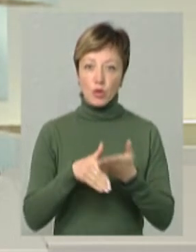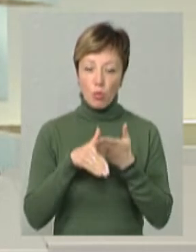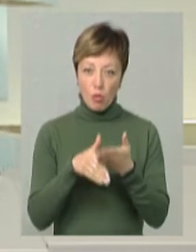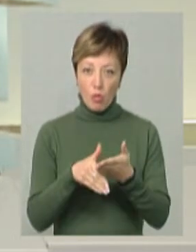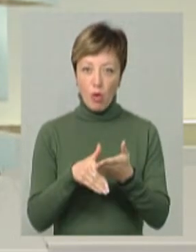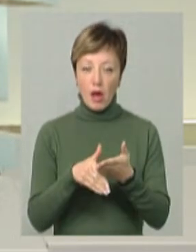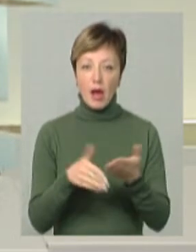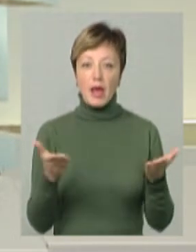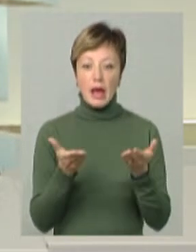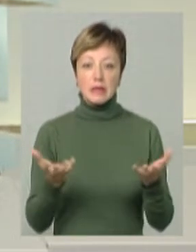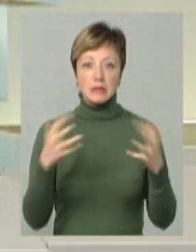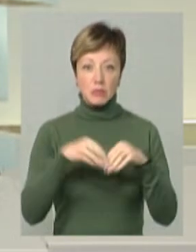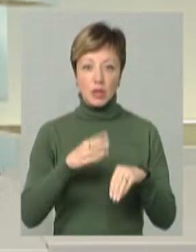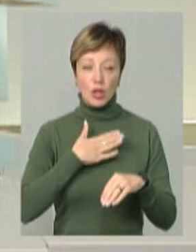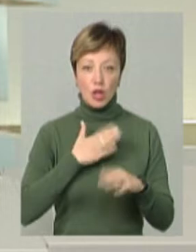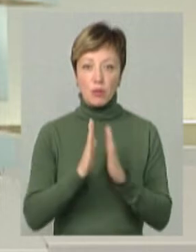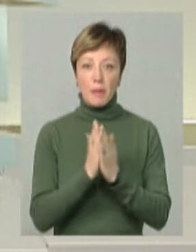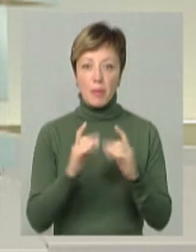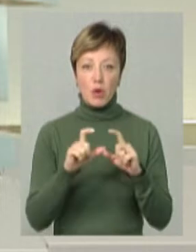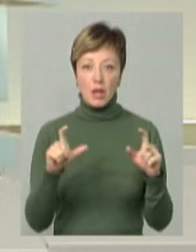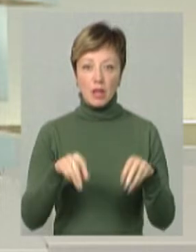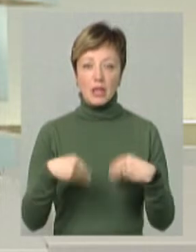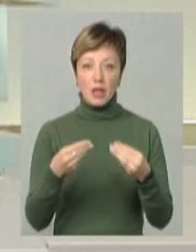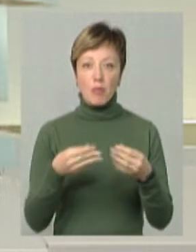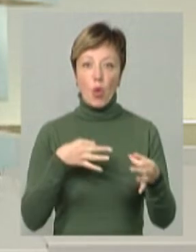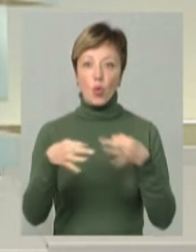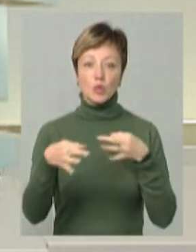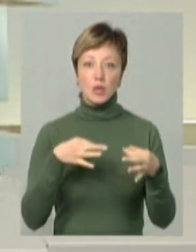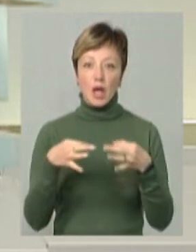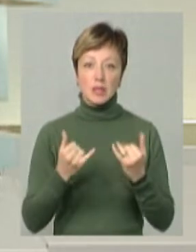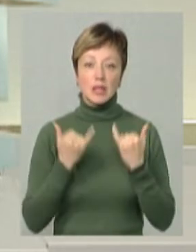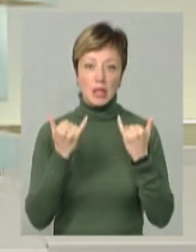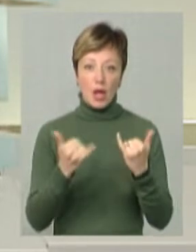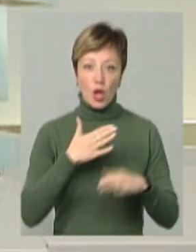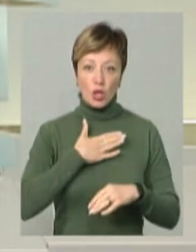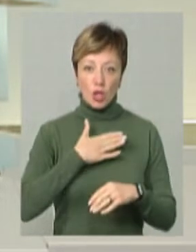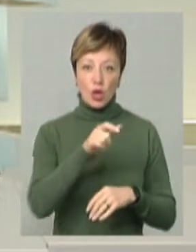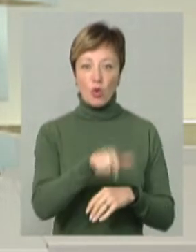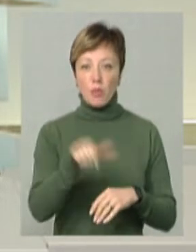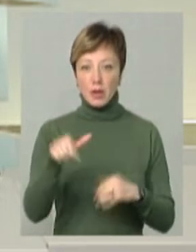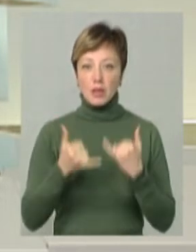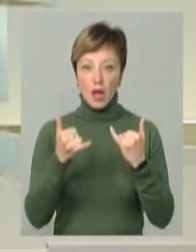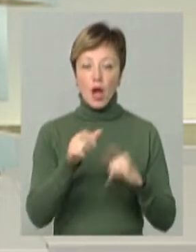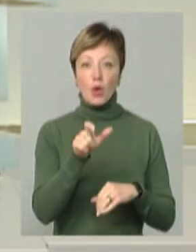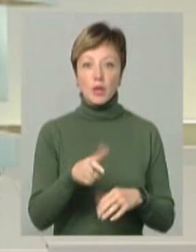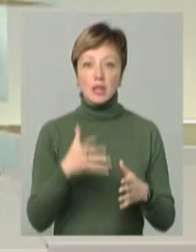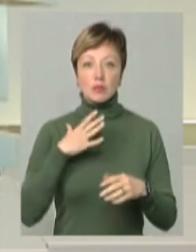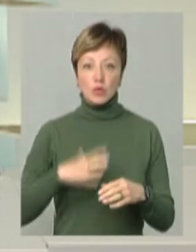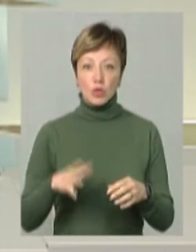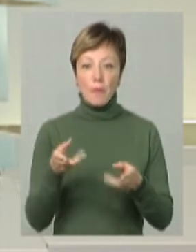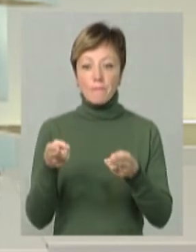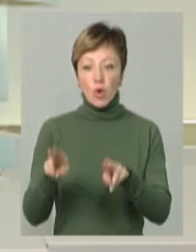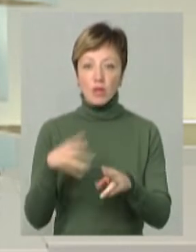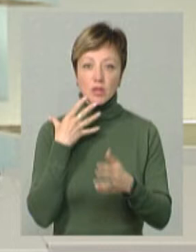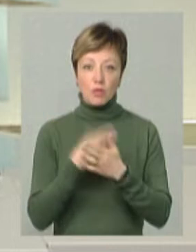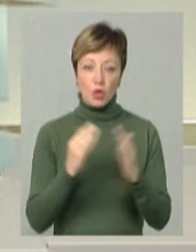допомога, які спільно з нашою бібліотекою ми надаємо консультації для наших громадян, для людей, які змушені покинути